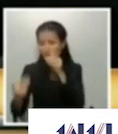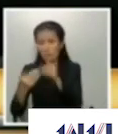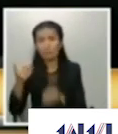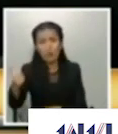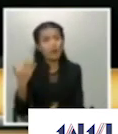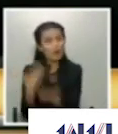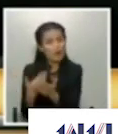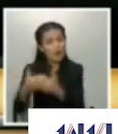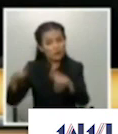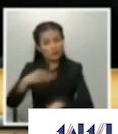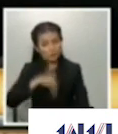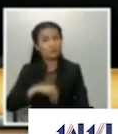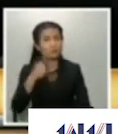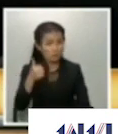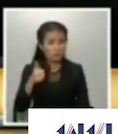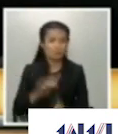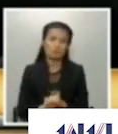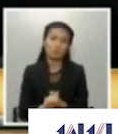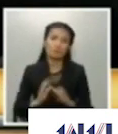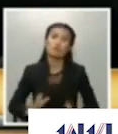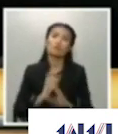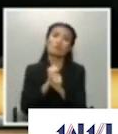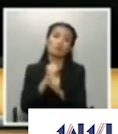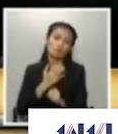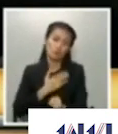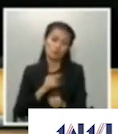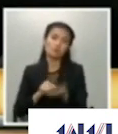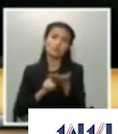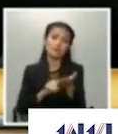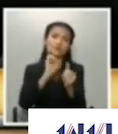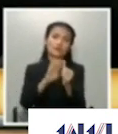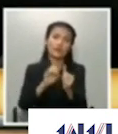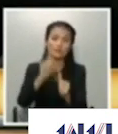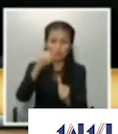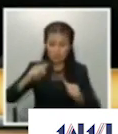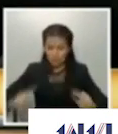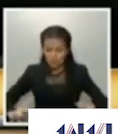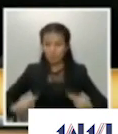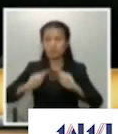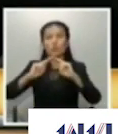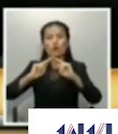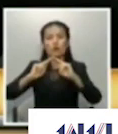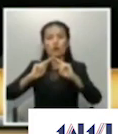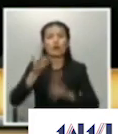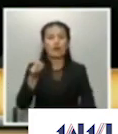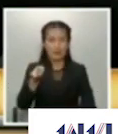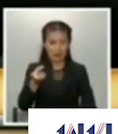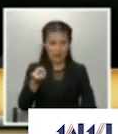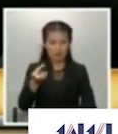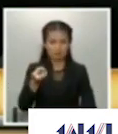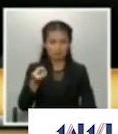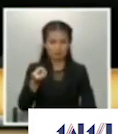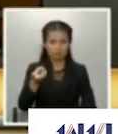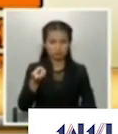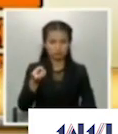รุปให้ว่าผมเสนอแนวทางตั้งกระทรวงการข้าวทุกอย่างจะมีข้อมู